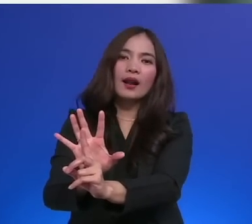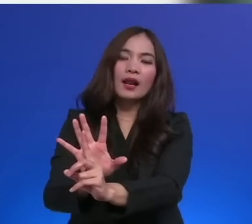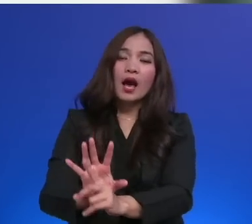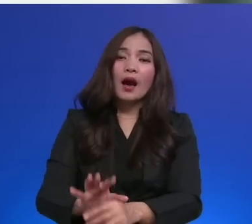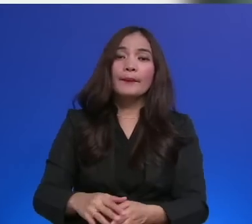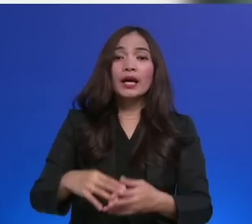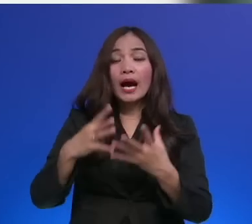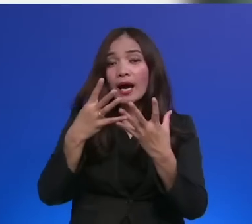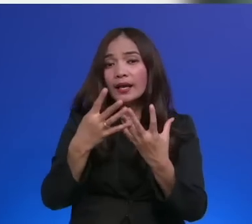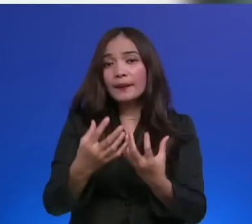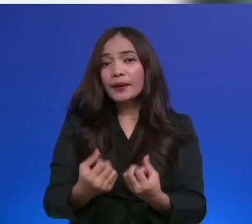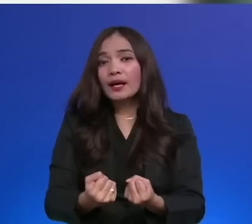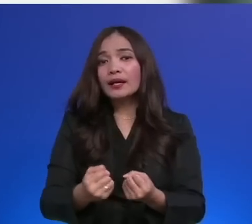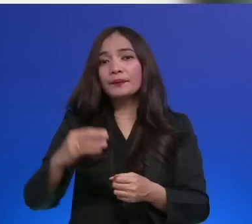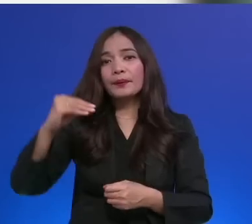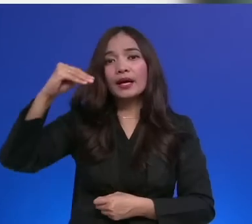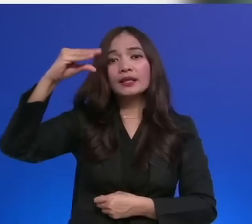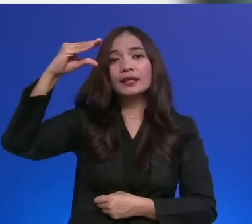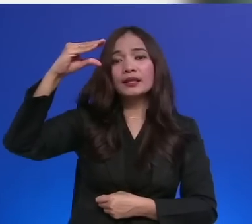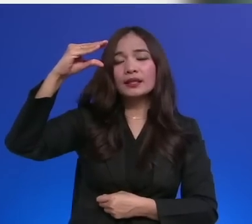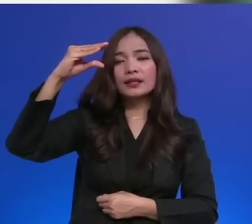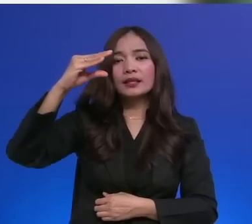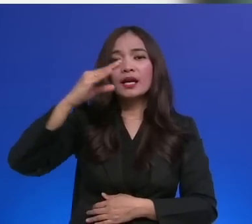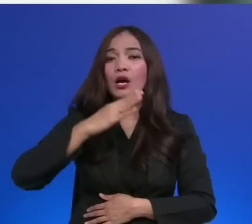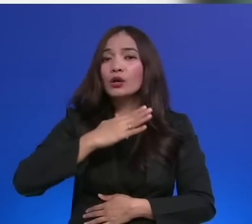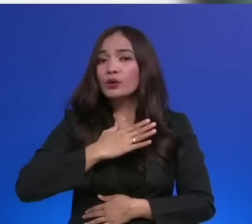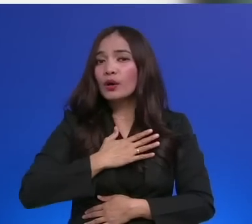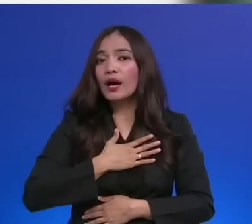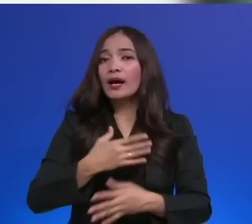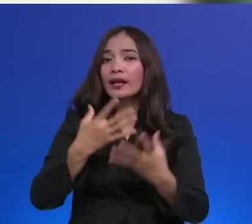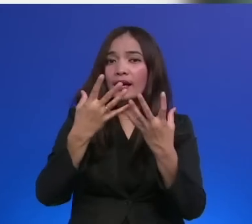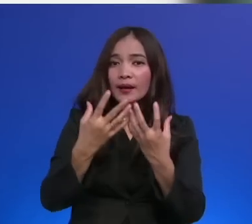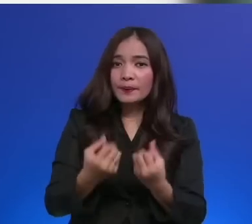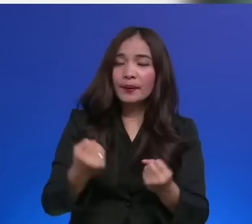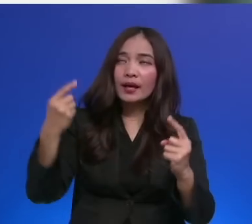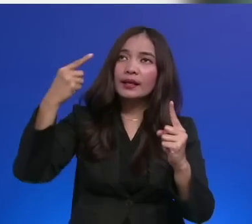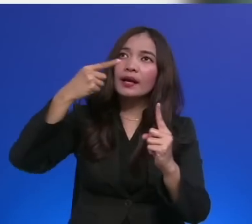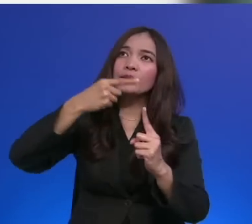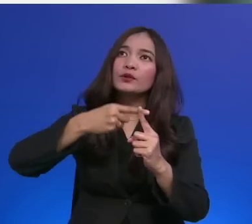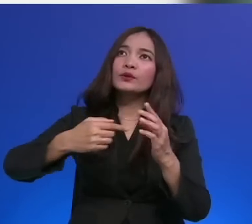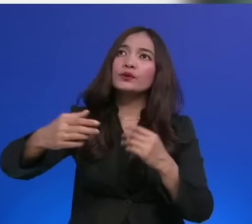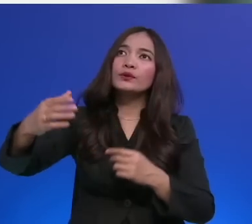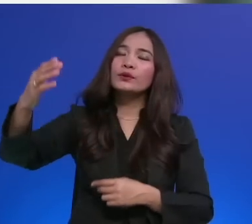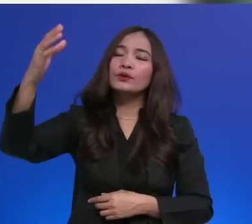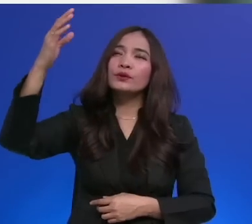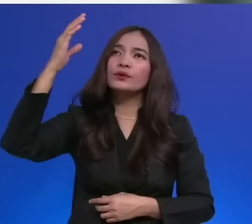pengawal mengharapkan pagi, ku harap padamu.